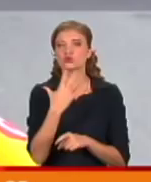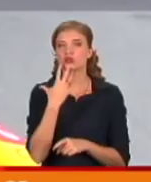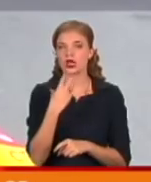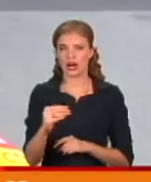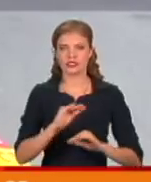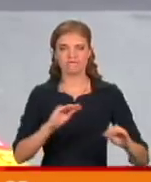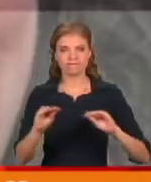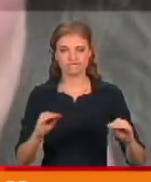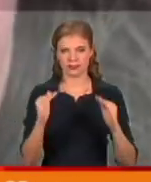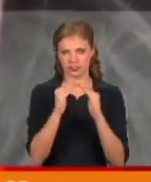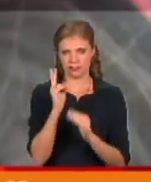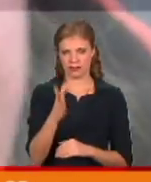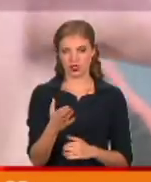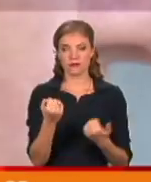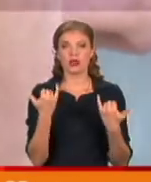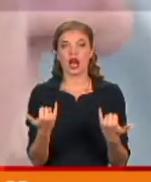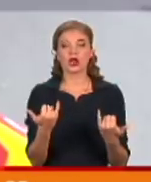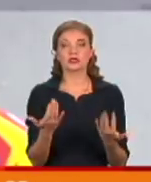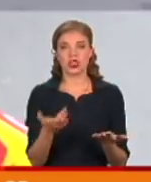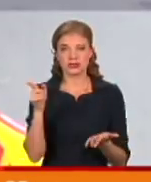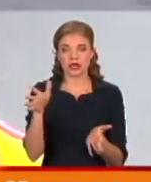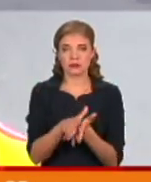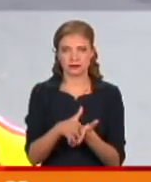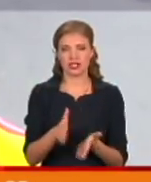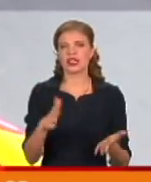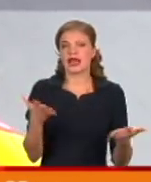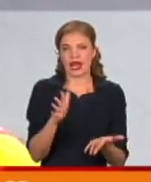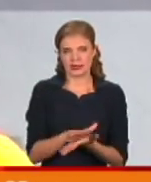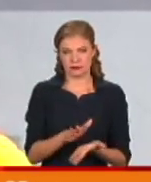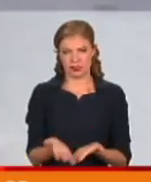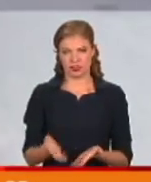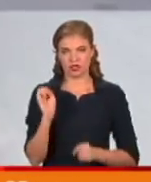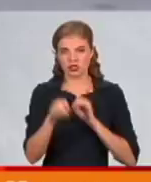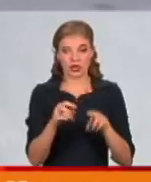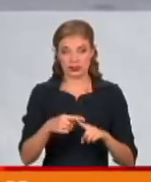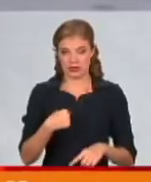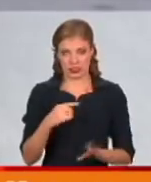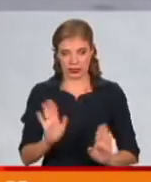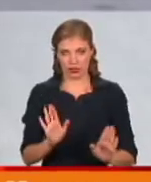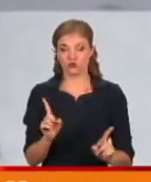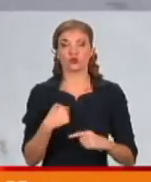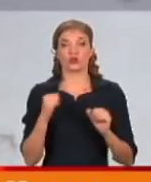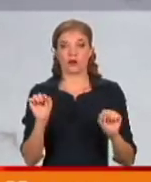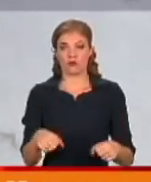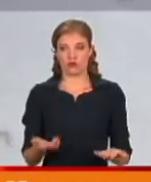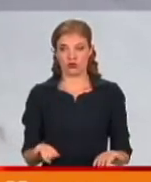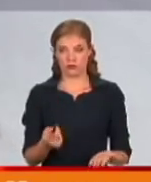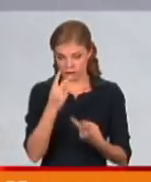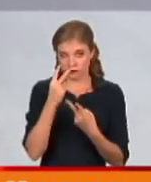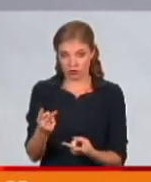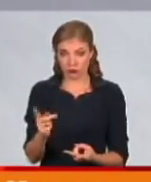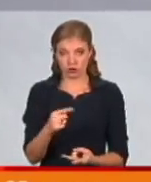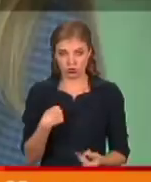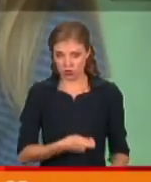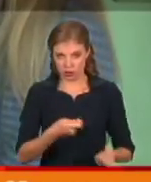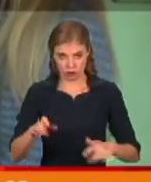красиво оформлена хата. А там зараз там ж сміття. Та яке сміття накидали, це не я. Що я можу? Ви бачите,